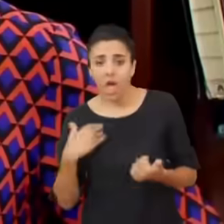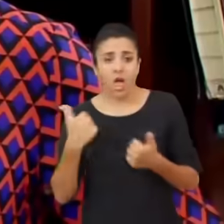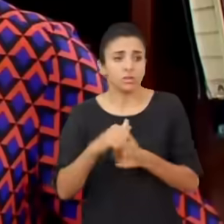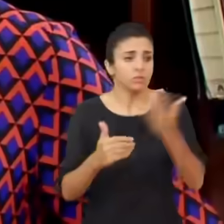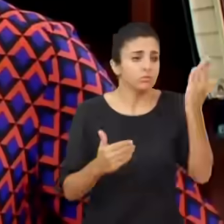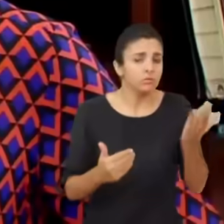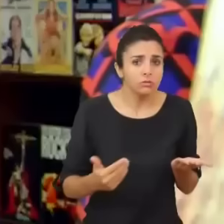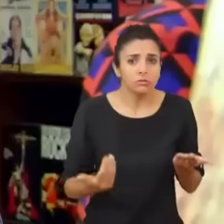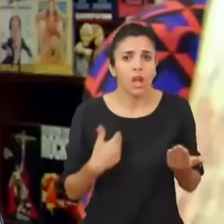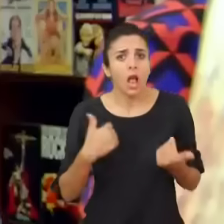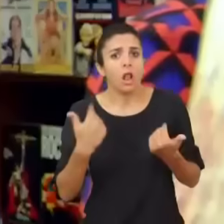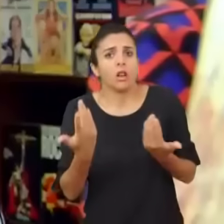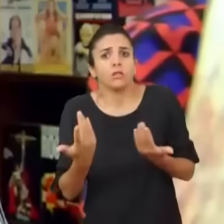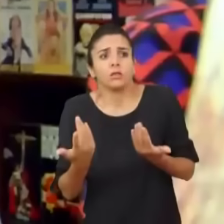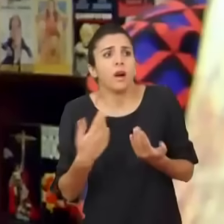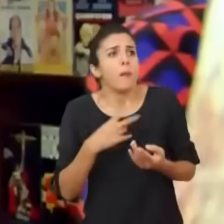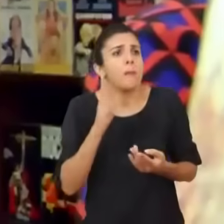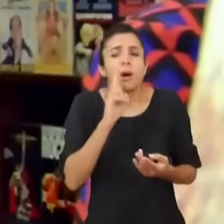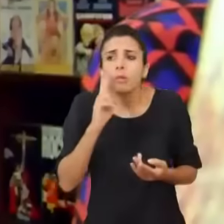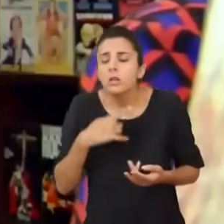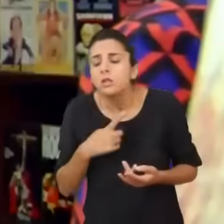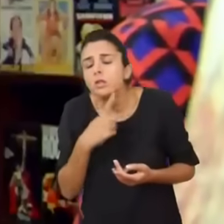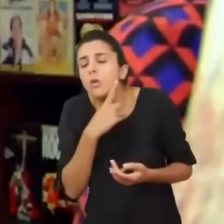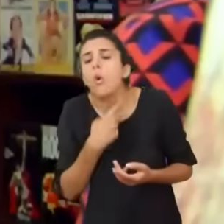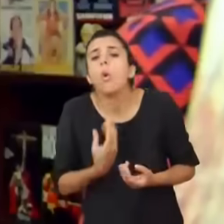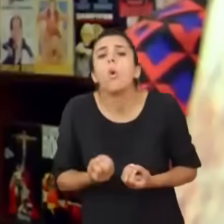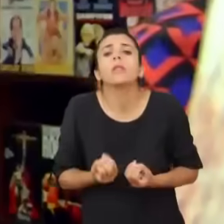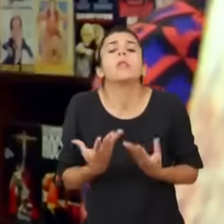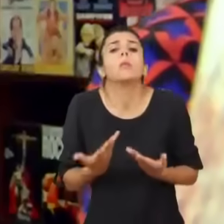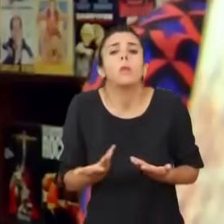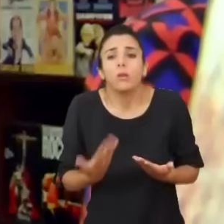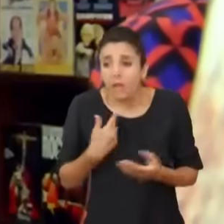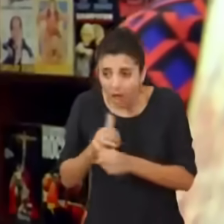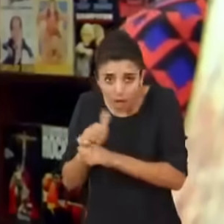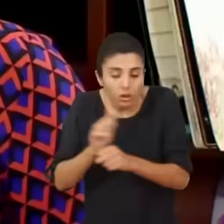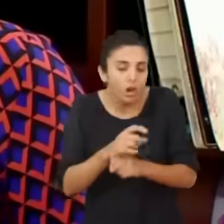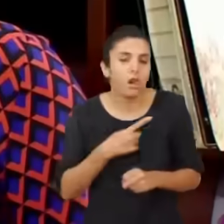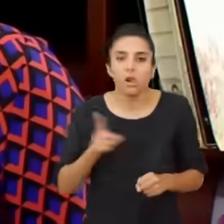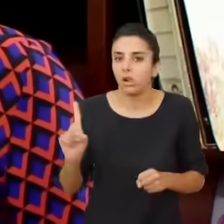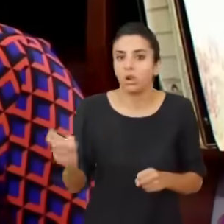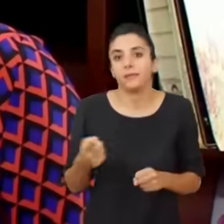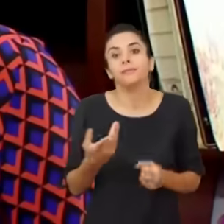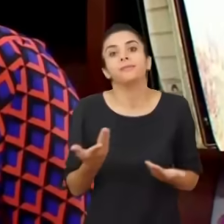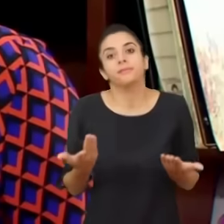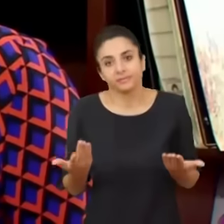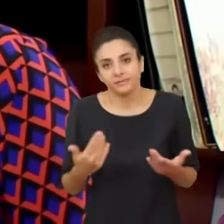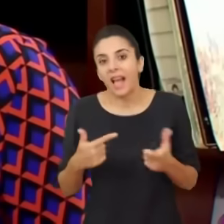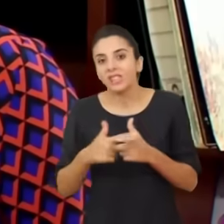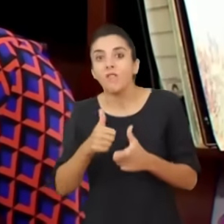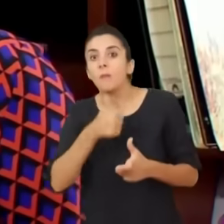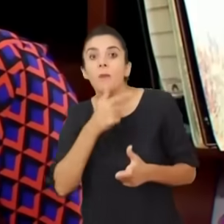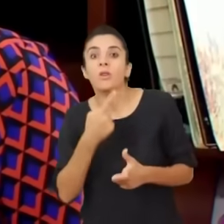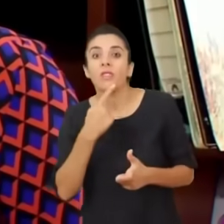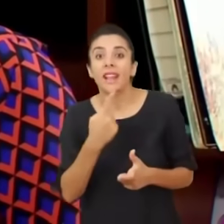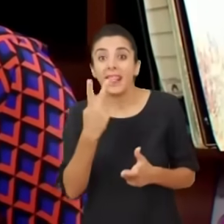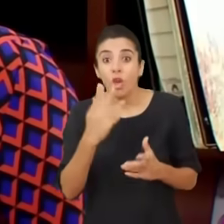karım. Yukarı tükürsen bıyık, aşağı tükürsen sakal. Ben hangi birine kıyayım? Hangisine kıyayım? İşte Neşet babanın dediği gibi. İki